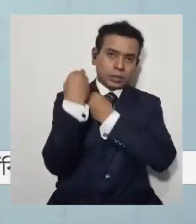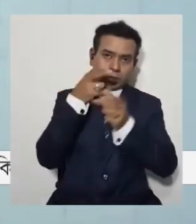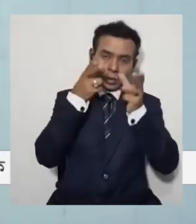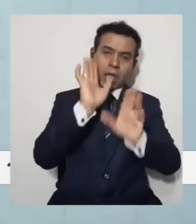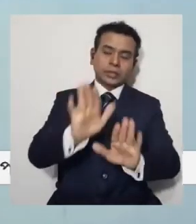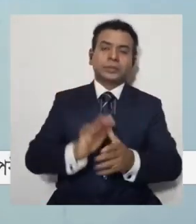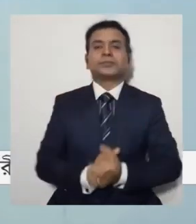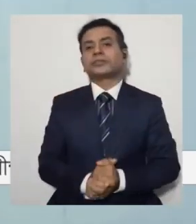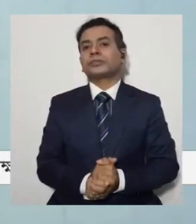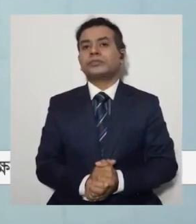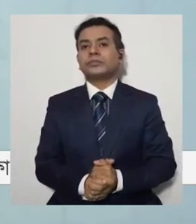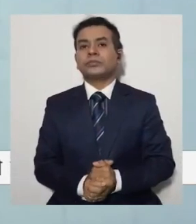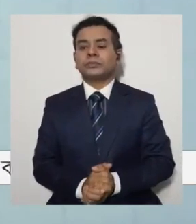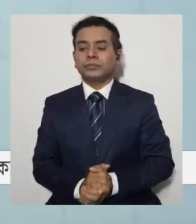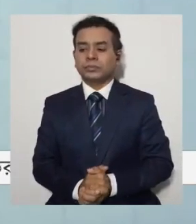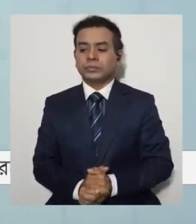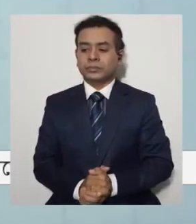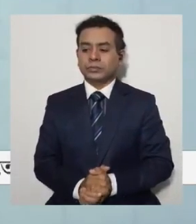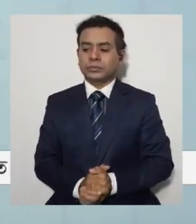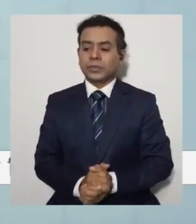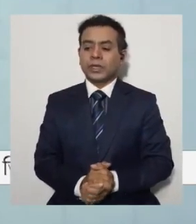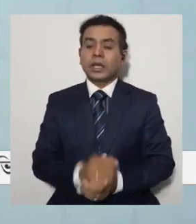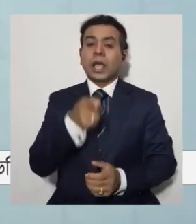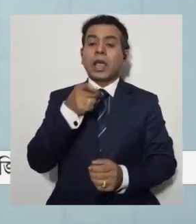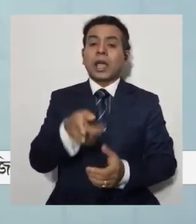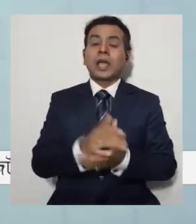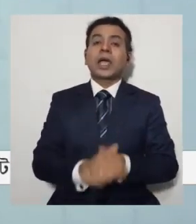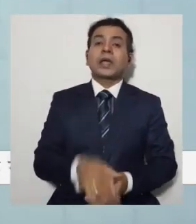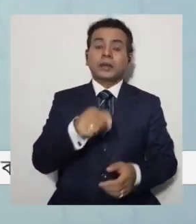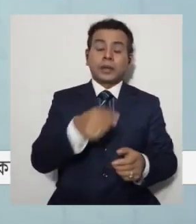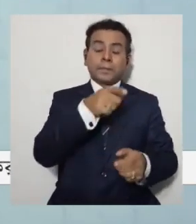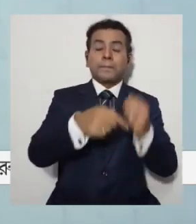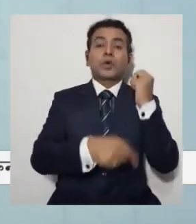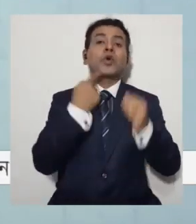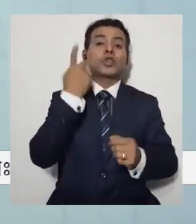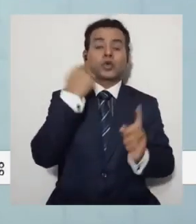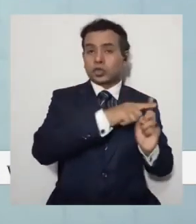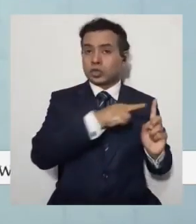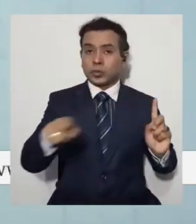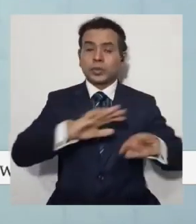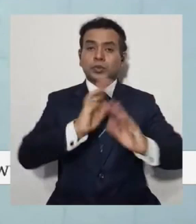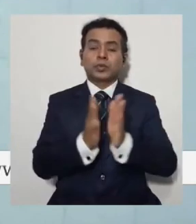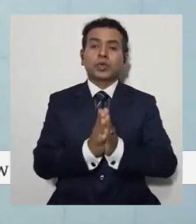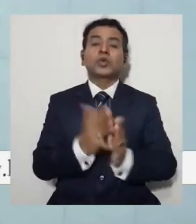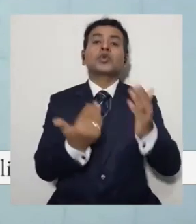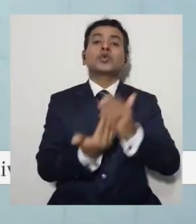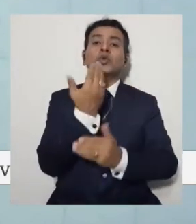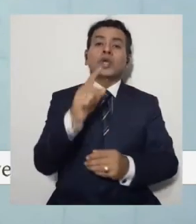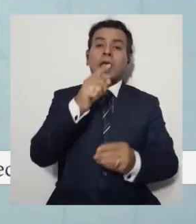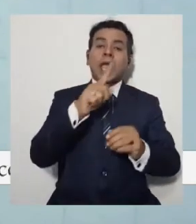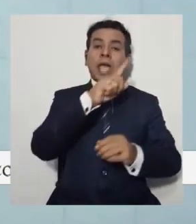আইসোলেশনের যা তথ্য আছে আমাদের কাছে, গত 24 ঘন্টায় নতুন করে 175 জনকে আইসোলেশনে নেওয়া হয়েছে